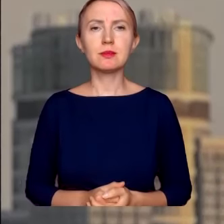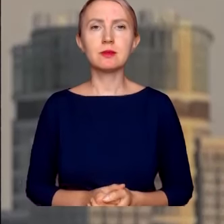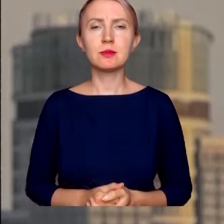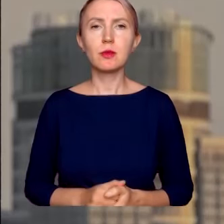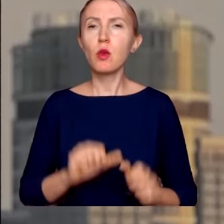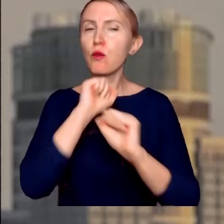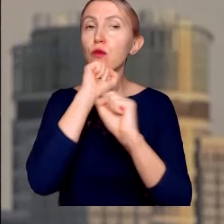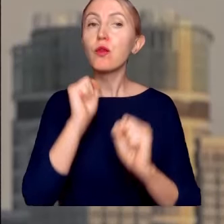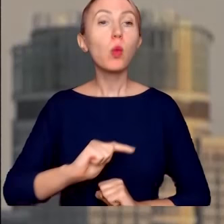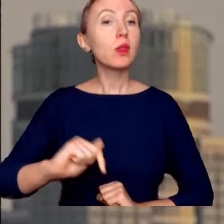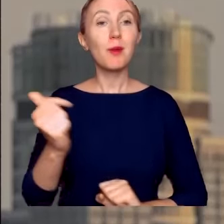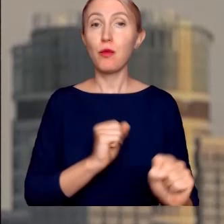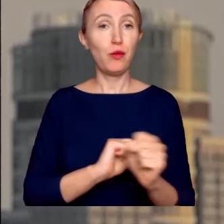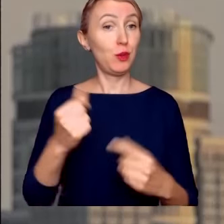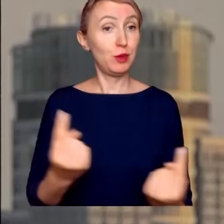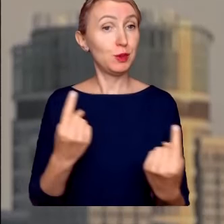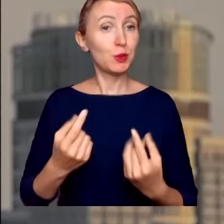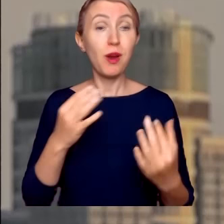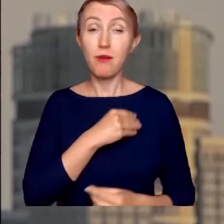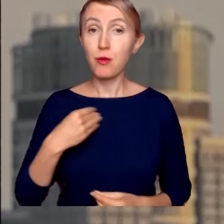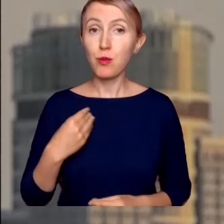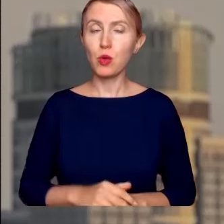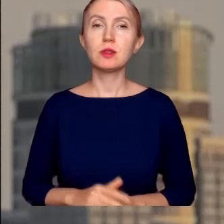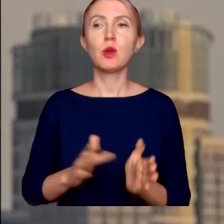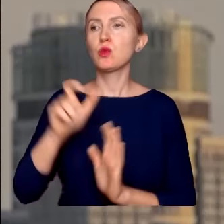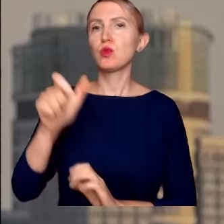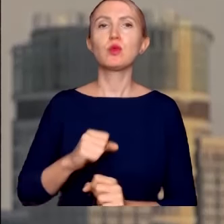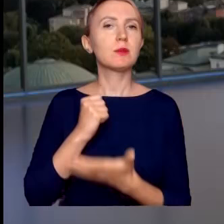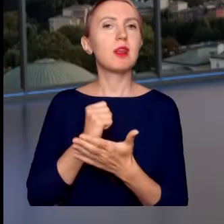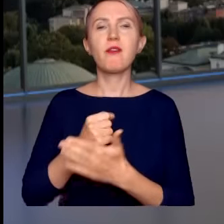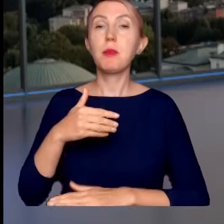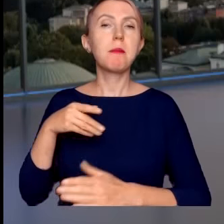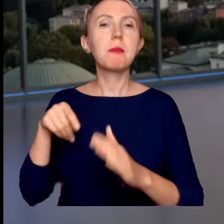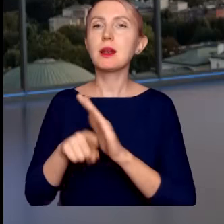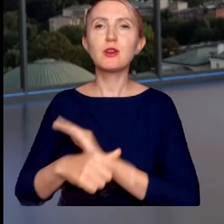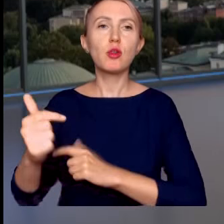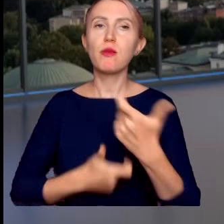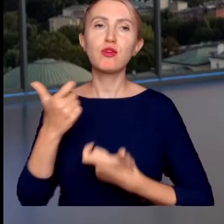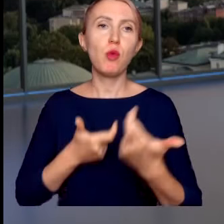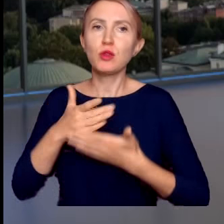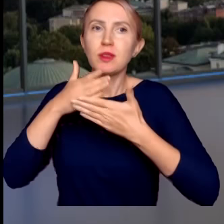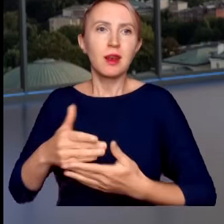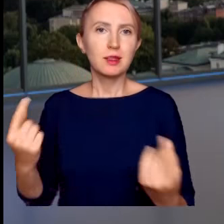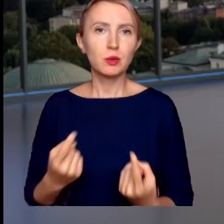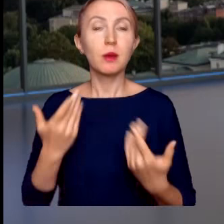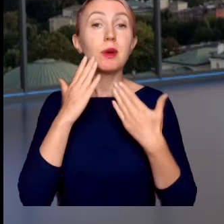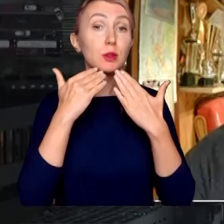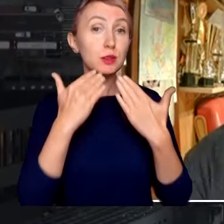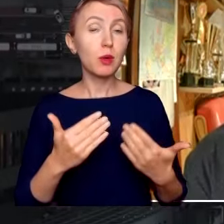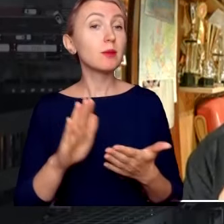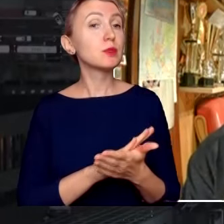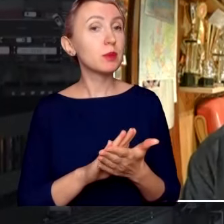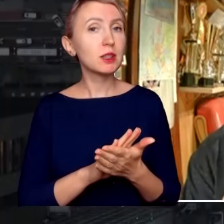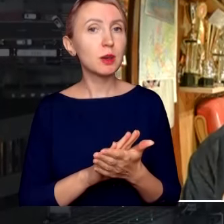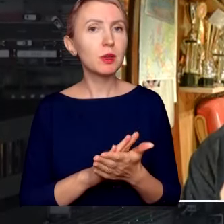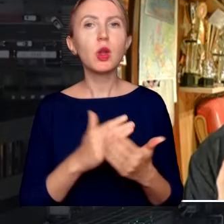powinno mieć miejsca. On nie powinien w ogóle zajmować się kwestiami migracyjnymi, bo sobie z nimi nie radzi. Bardzo dziękuję. Przepraszam, że tak nierówny